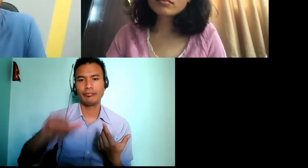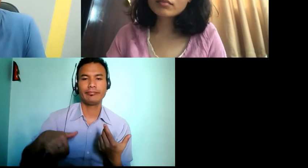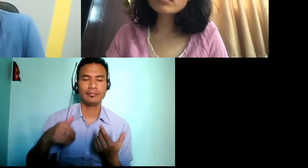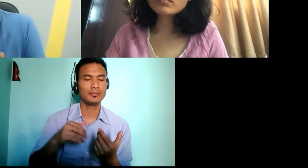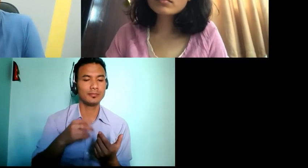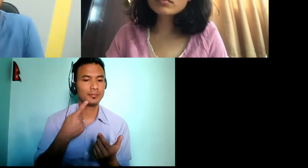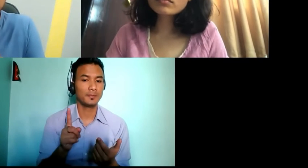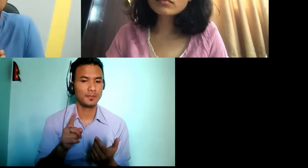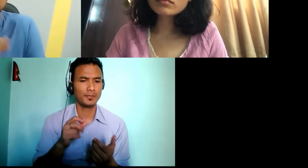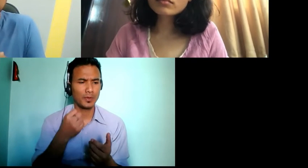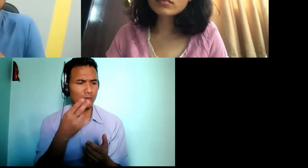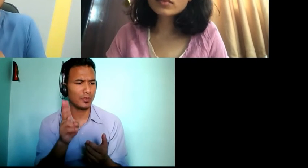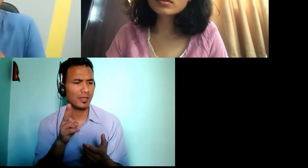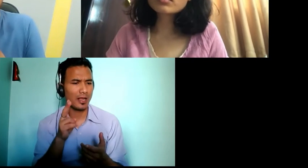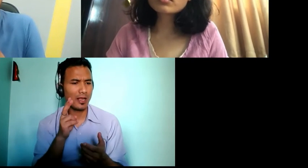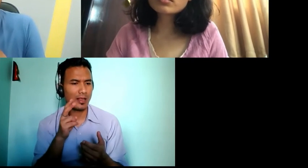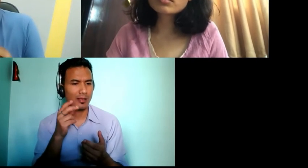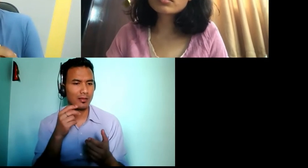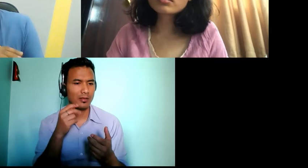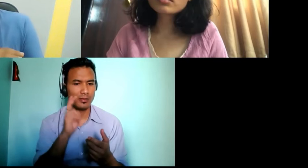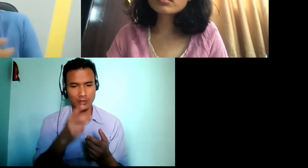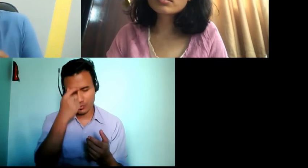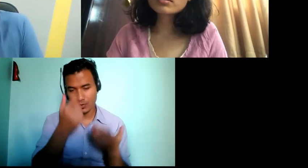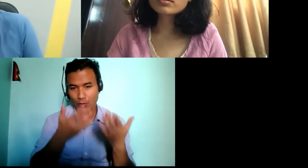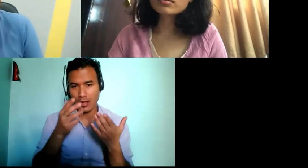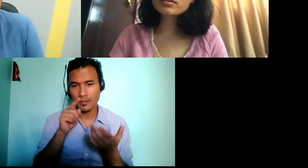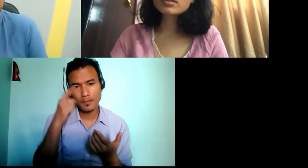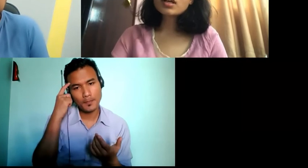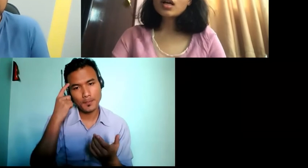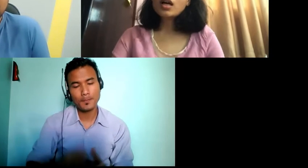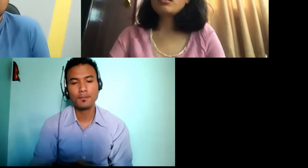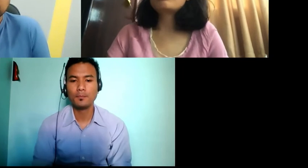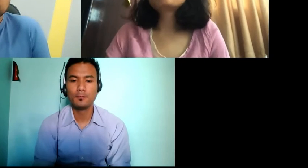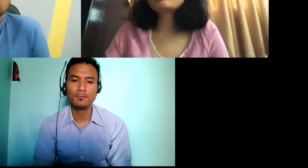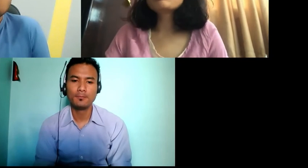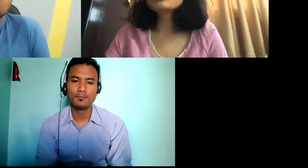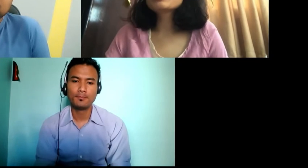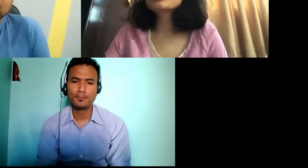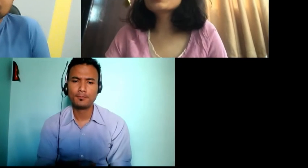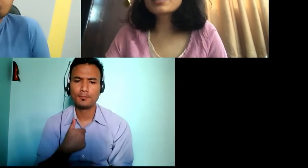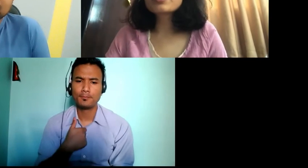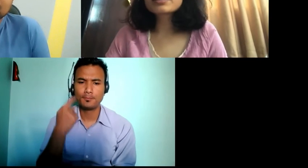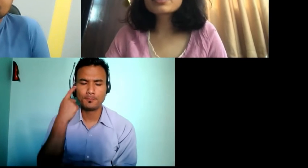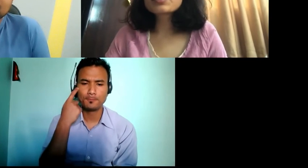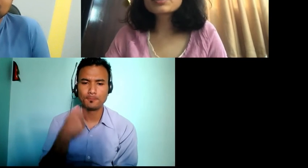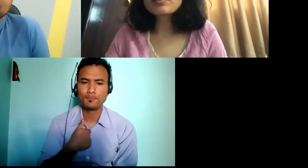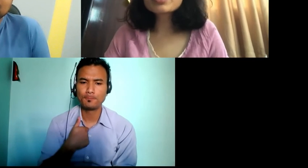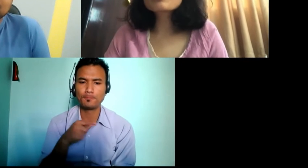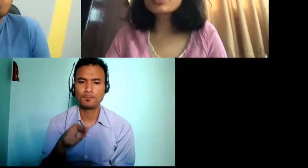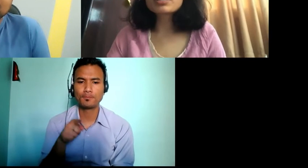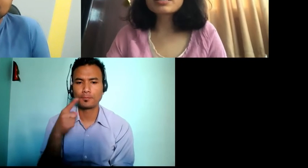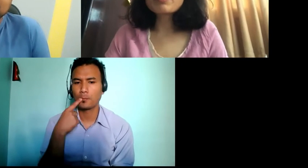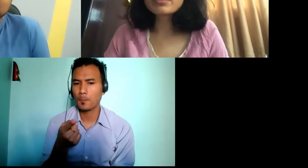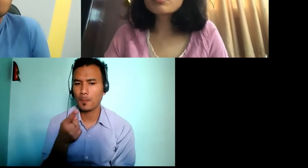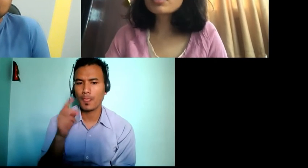र कतिजना खुसिसक्नु भयो होला त भन्ने कुरामा क्युरियोसिटी थियो। के लाग्छ तपाईँलाई? मलाई पनि यो कुराहरू चाहिँ तपाईँले जुन